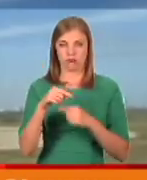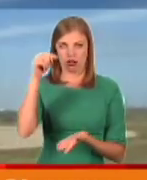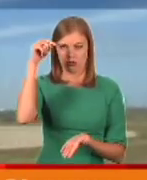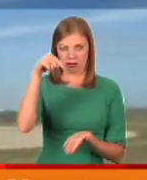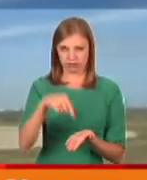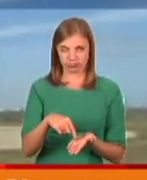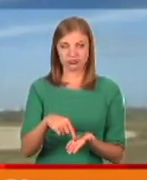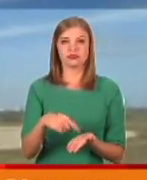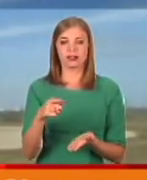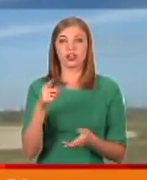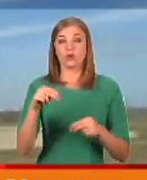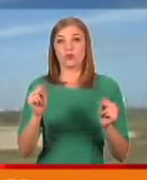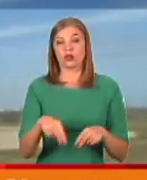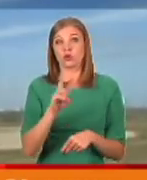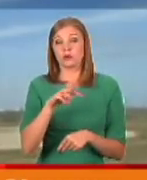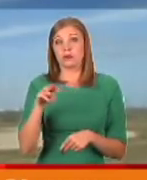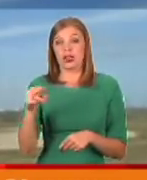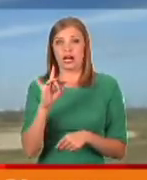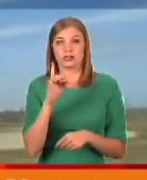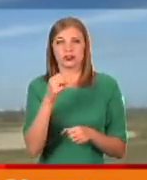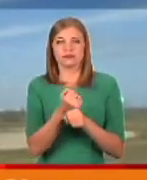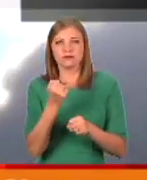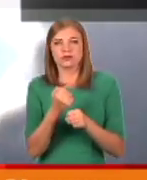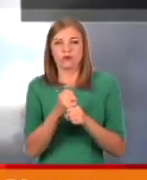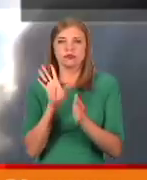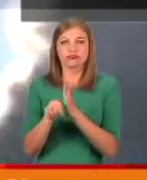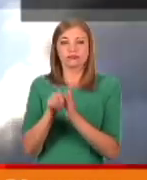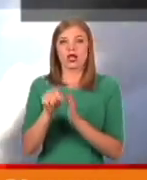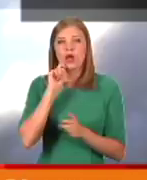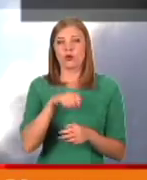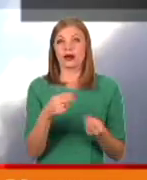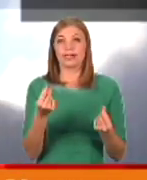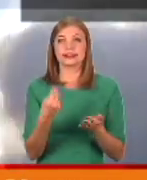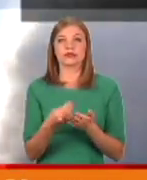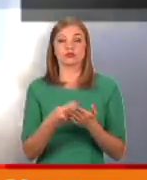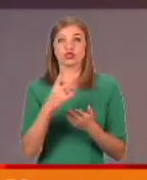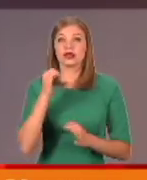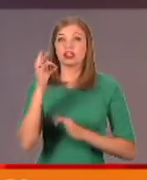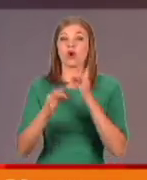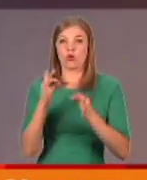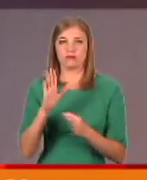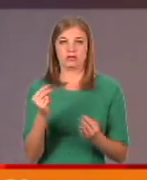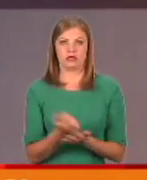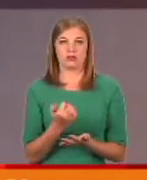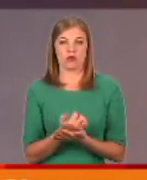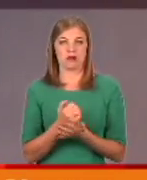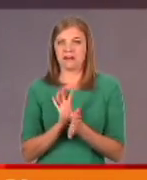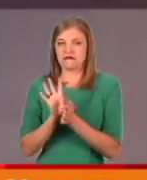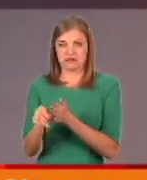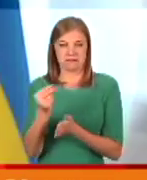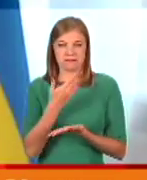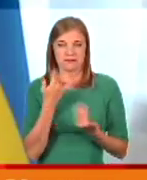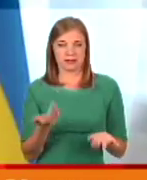старт. Укладають мільярди доларів у нові розробки, а український бюджет на космосі тільки заробляє, не